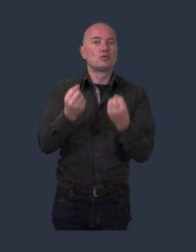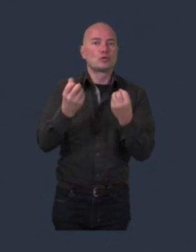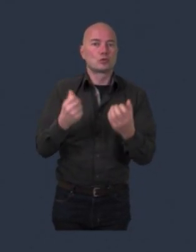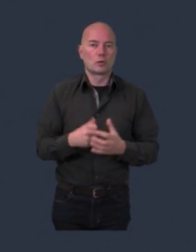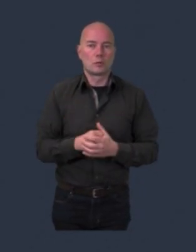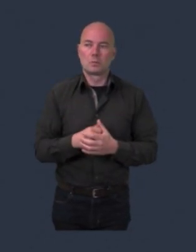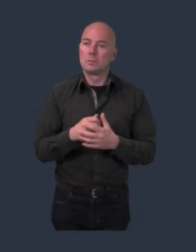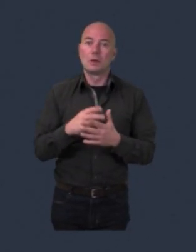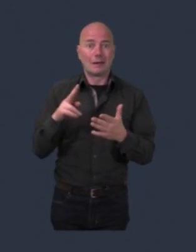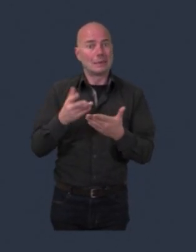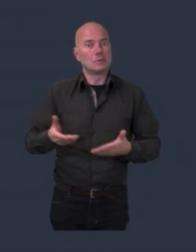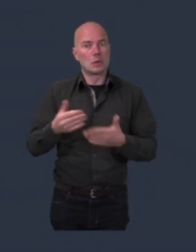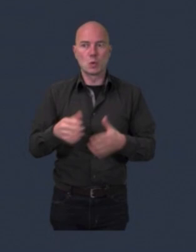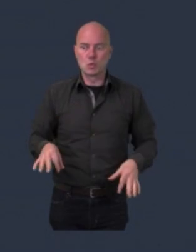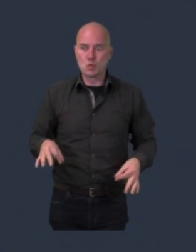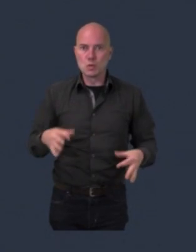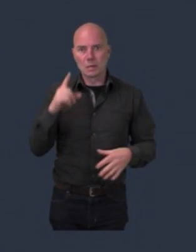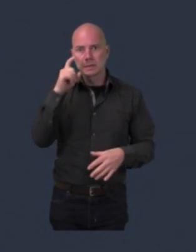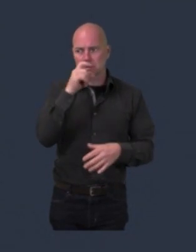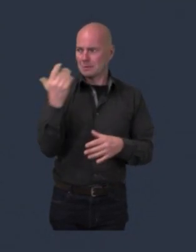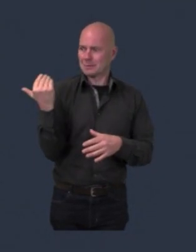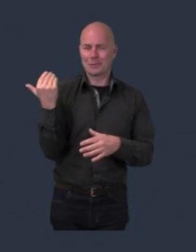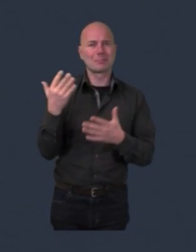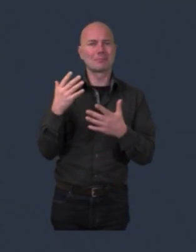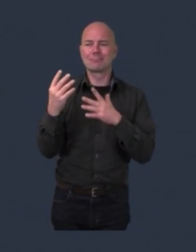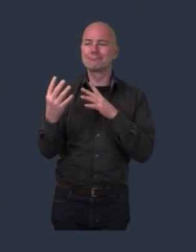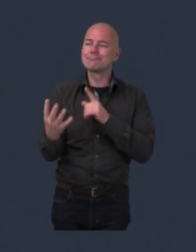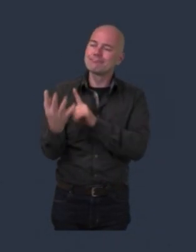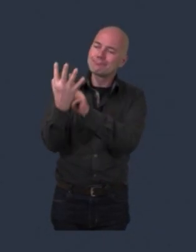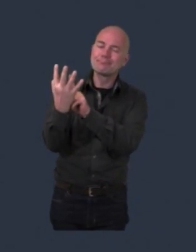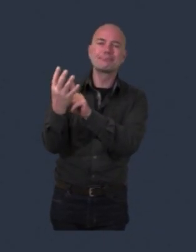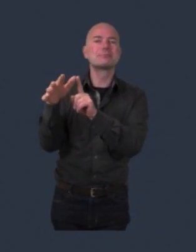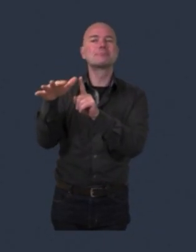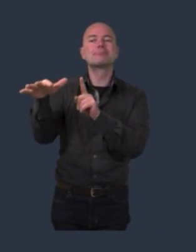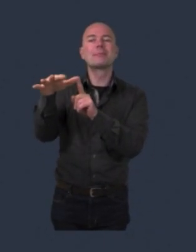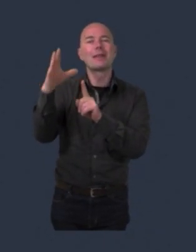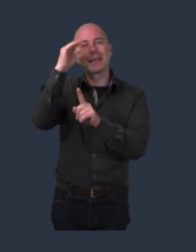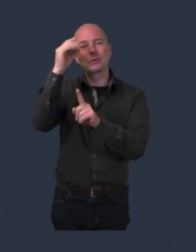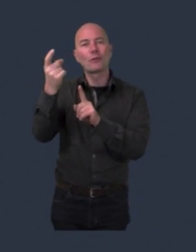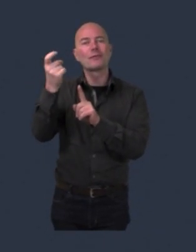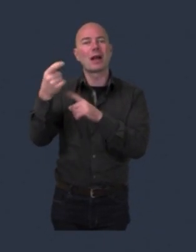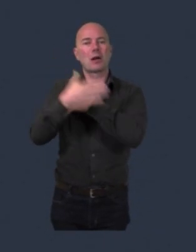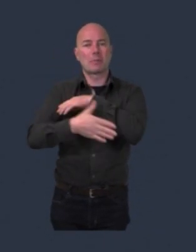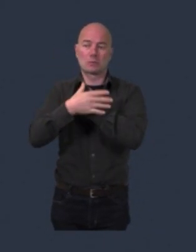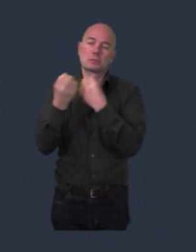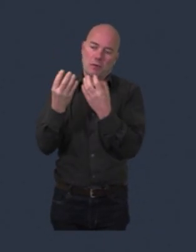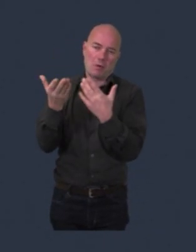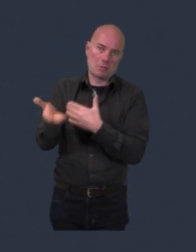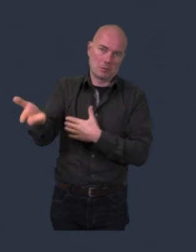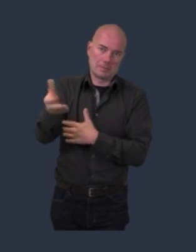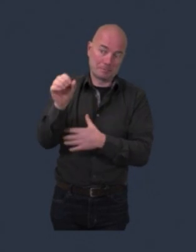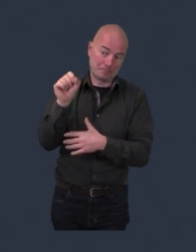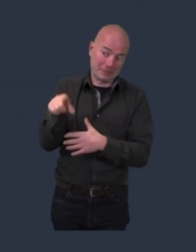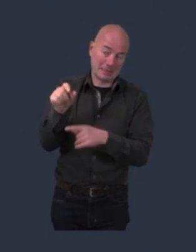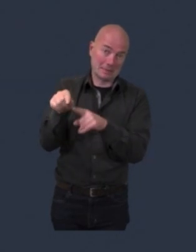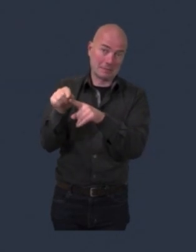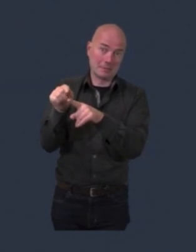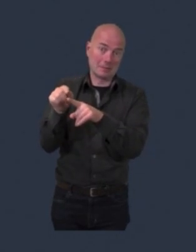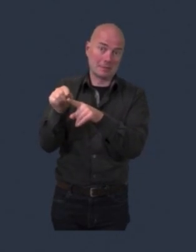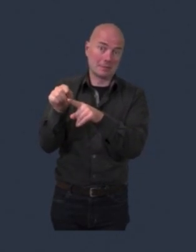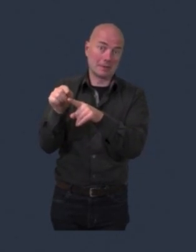rencontré récemment des jeunes étudiants issus notamment du milieu rural. Ce sont souvent eux qui ont le plus de kilomètres